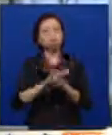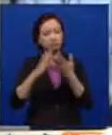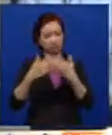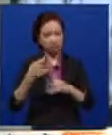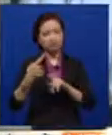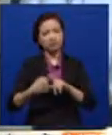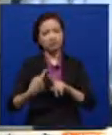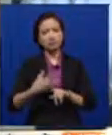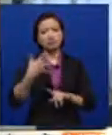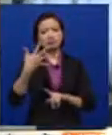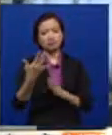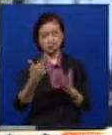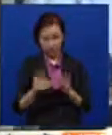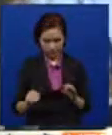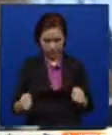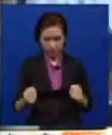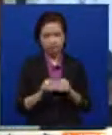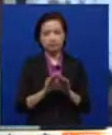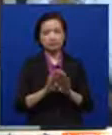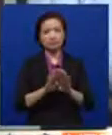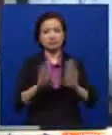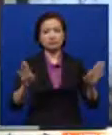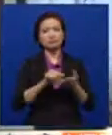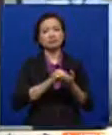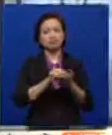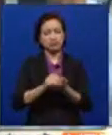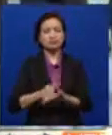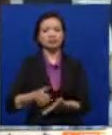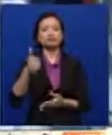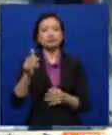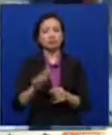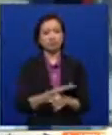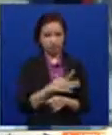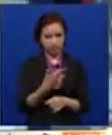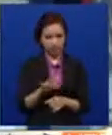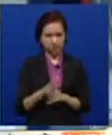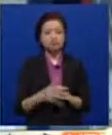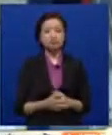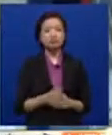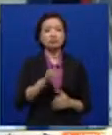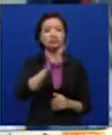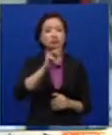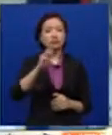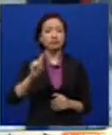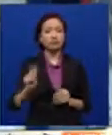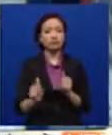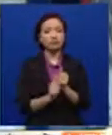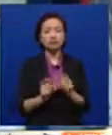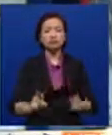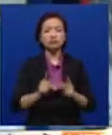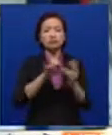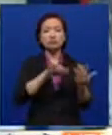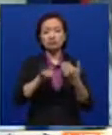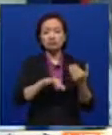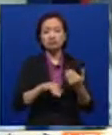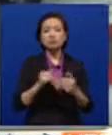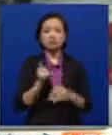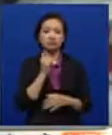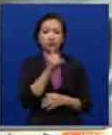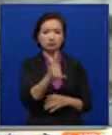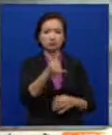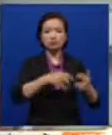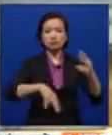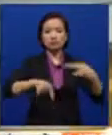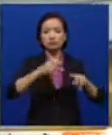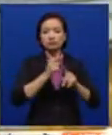บริการให้กับพี่น้องประชาชนได้ทั้งระบบด้วยค่ะนายอาคมเติมพิทยาไพสิฐรัฐมนตรีช่วยว่าการกระทรวงคมนาคมลงพื้นที่